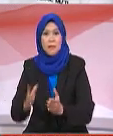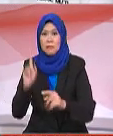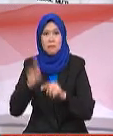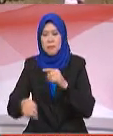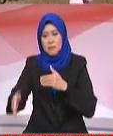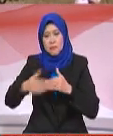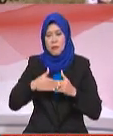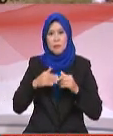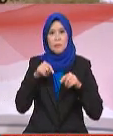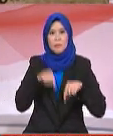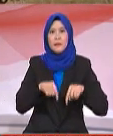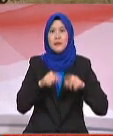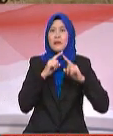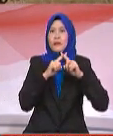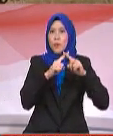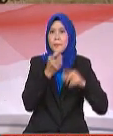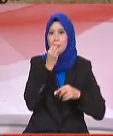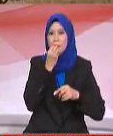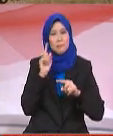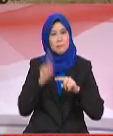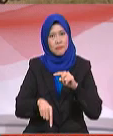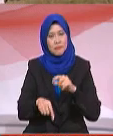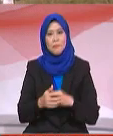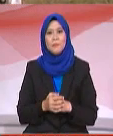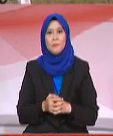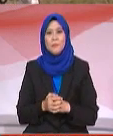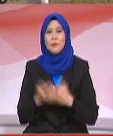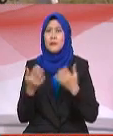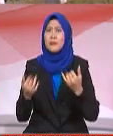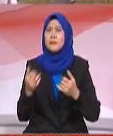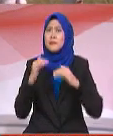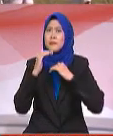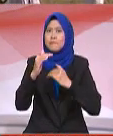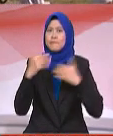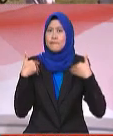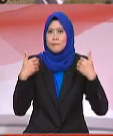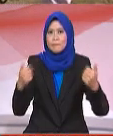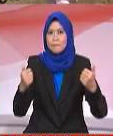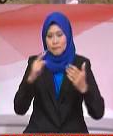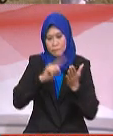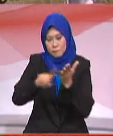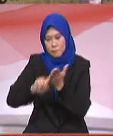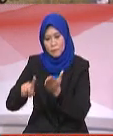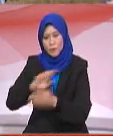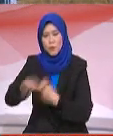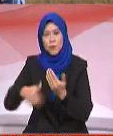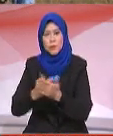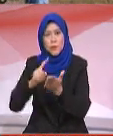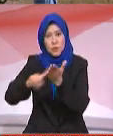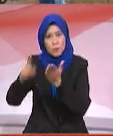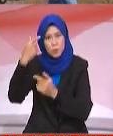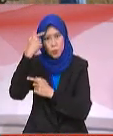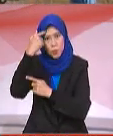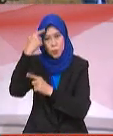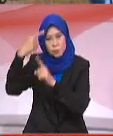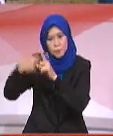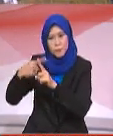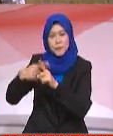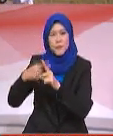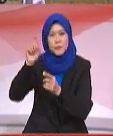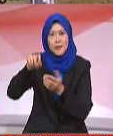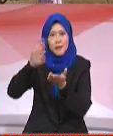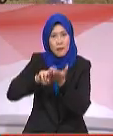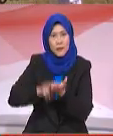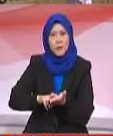Makan. Dalam memantau tahap kesihatan calon, pihak sekolah juga memastikan saringan suhu badan pelajar direkodkan